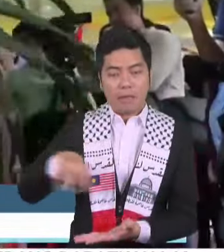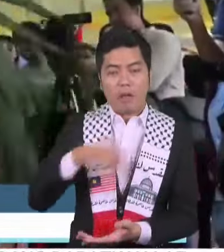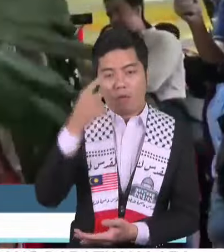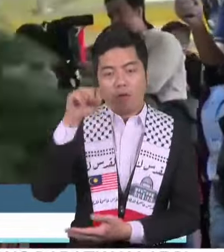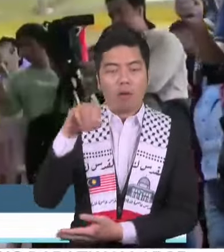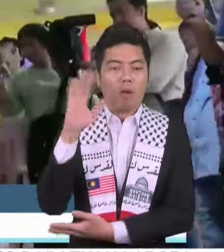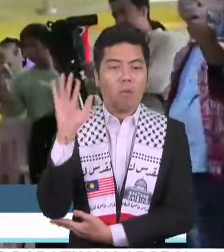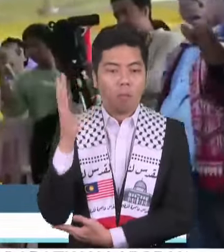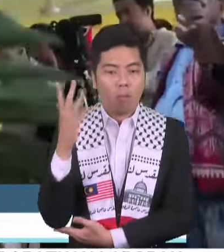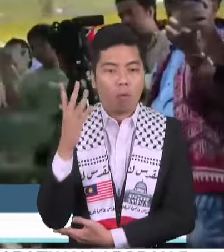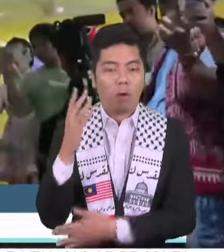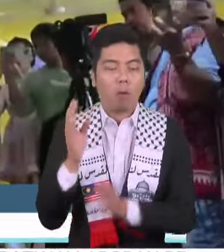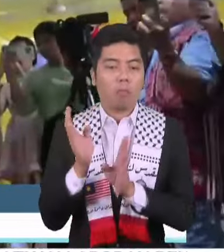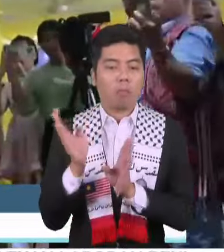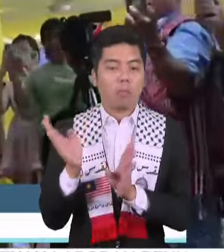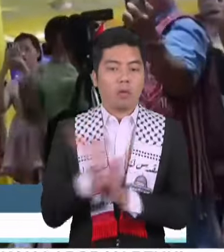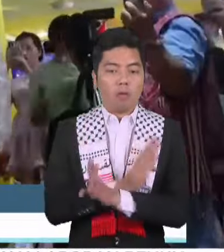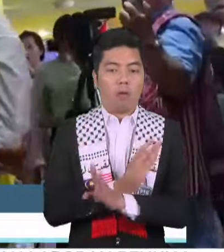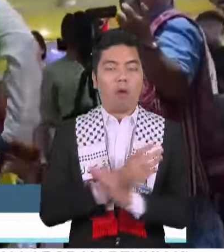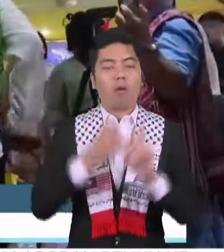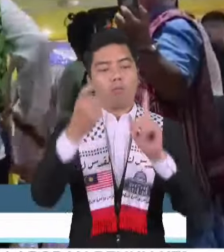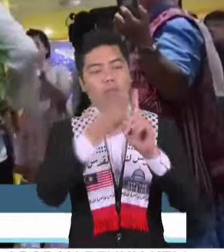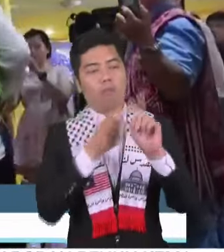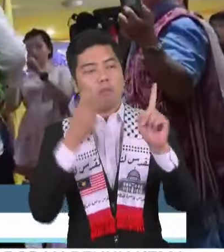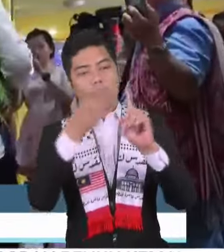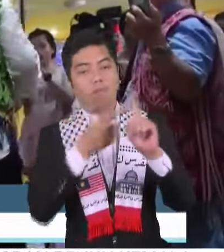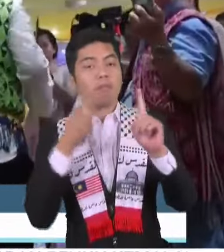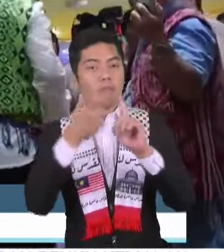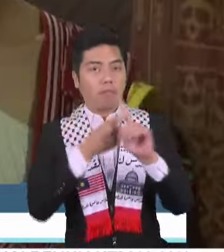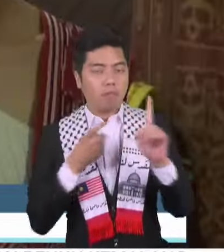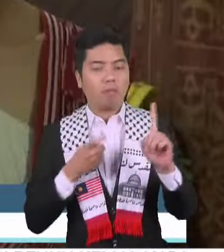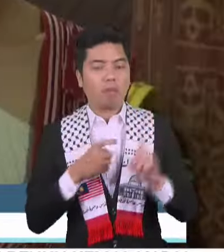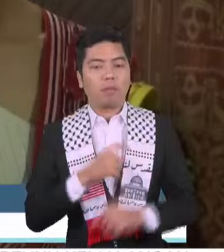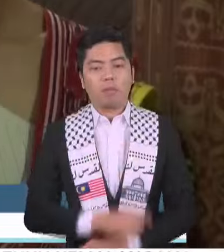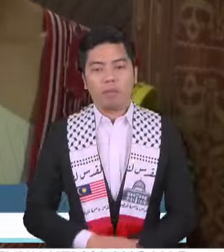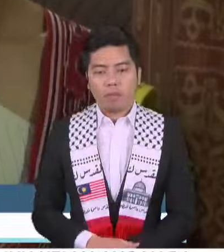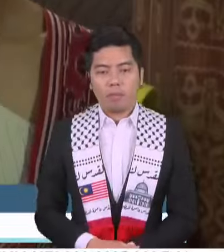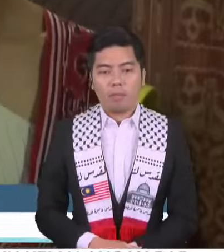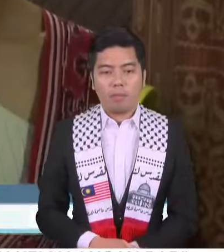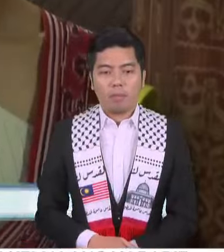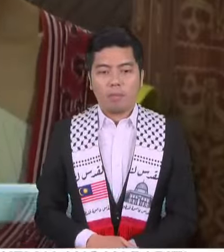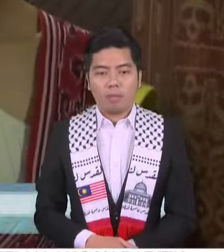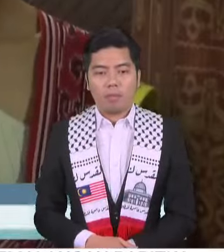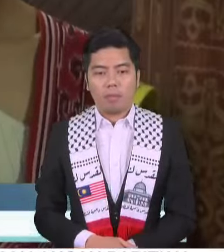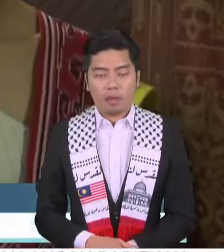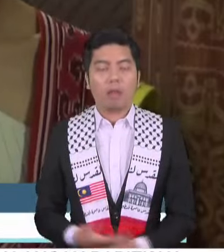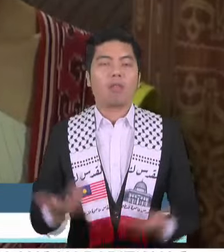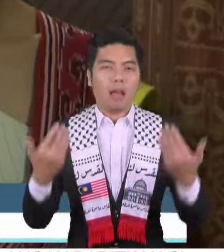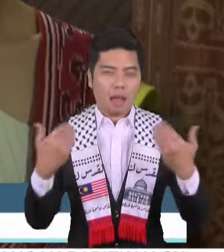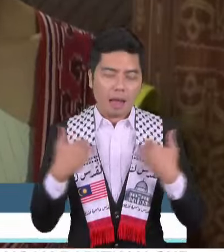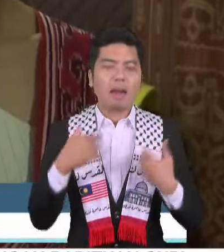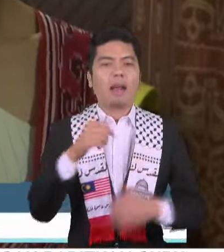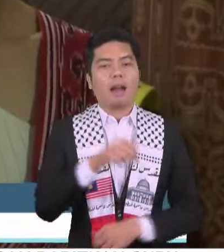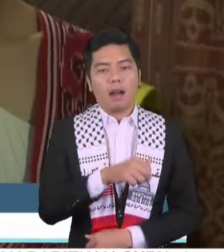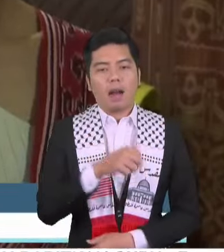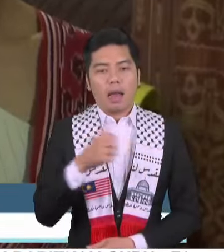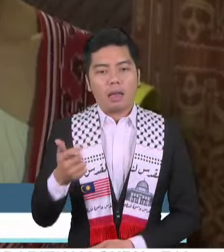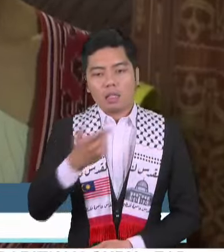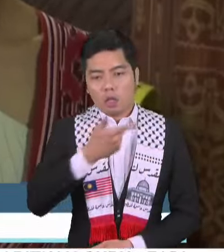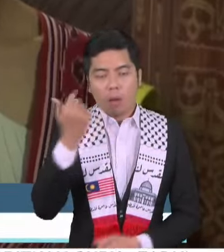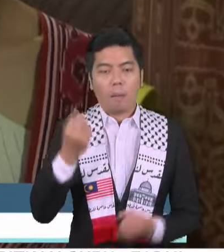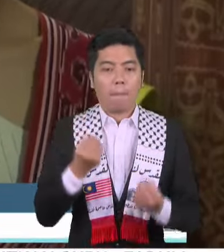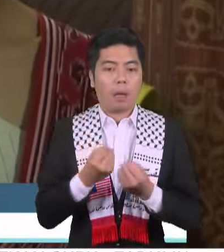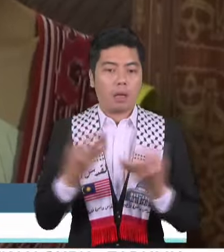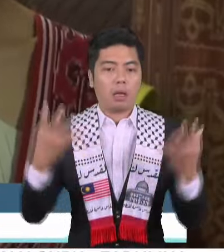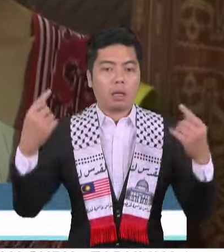pohon tersebut sebelum memohon dahan yang terdapat ikatan. Pada pohon ini memang ada keunikan sebab